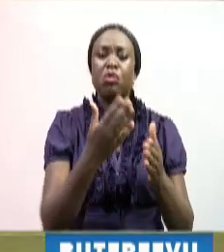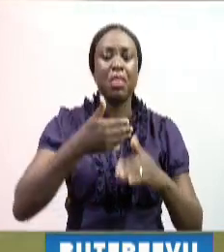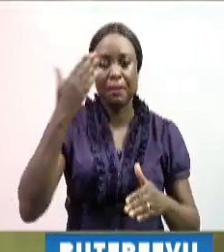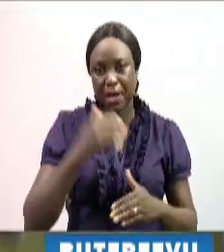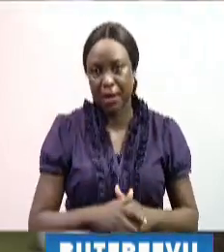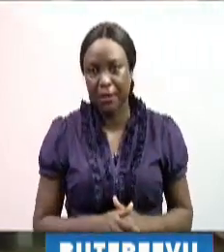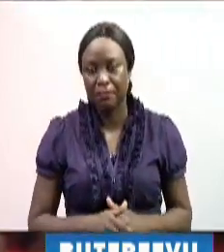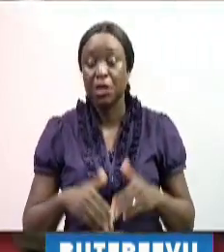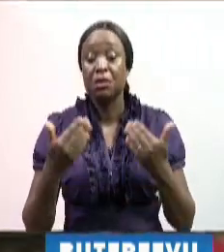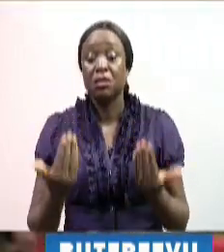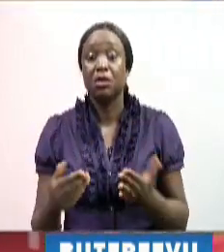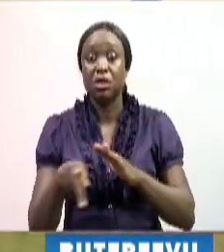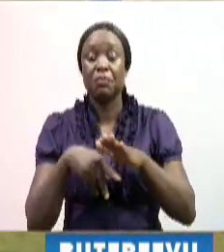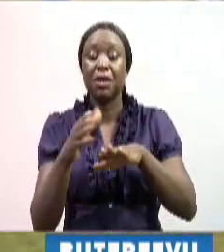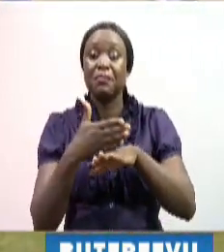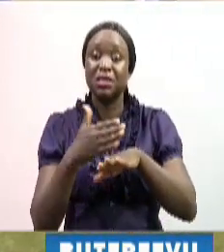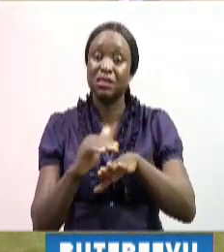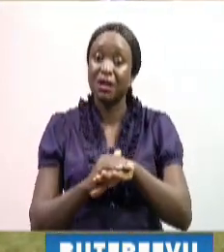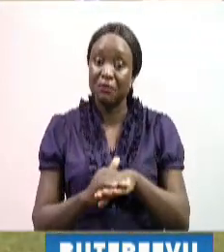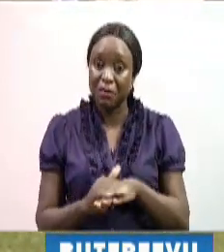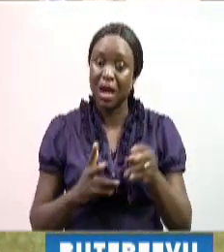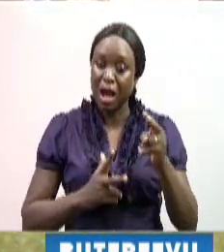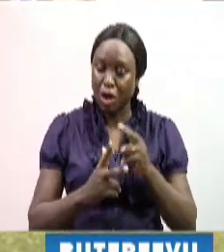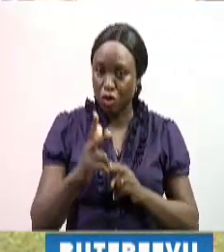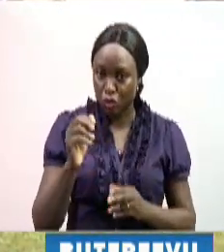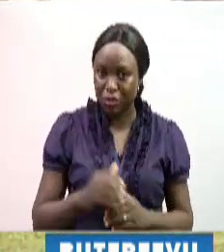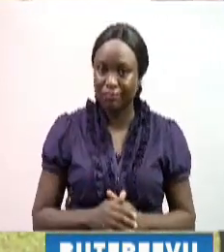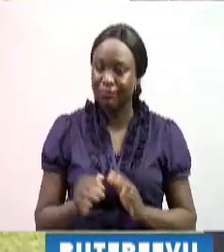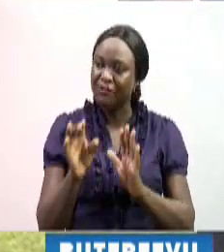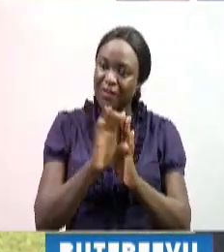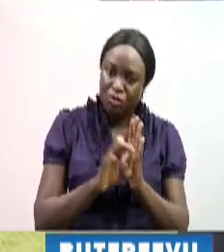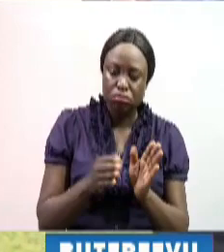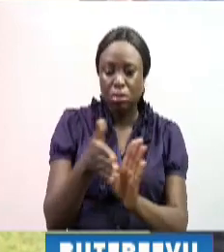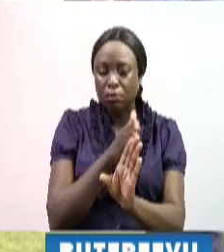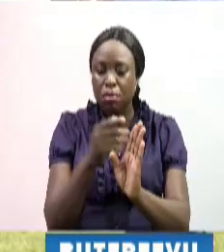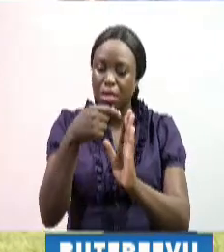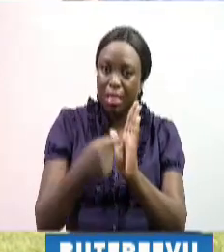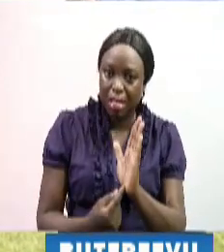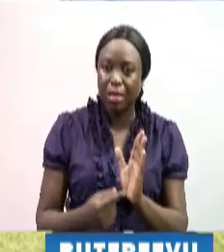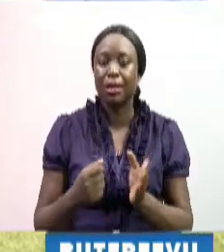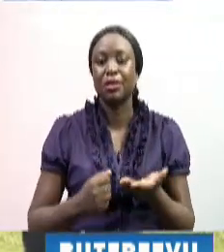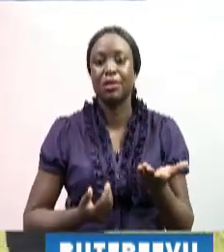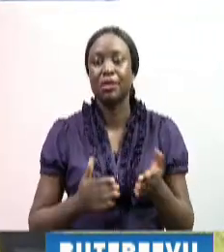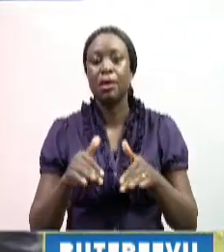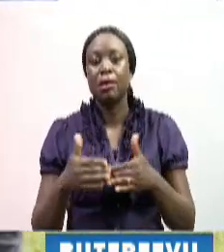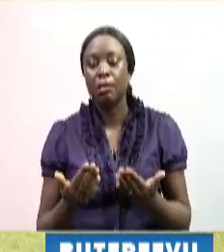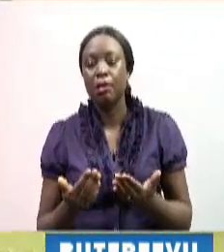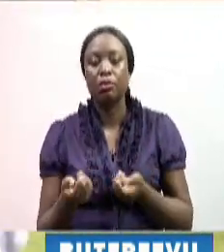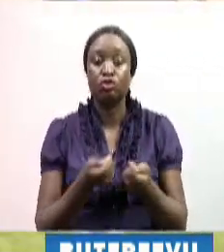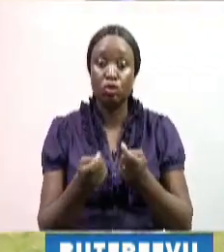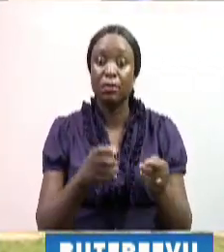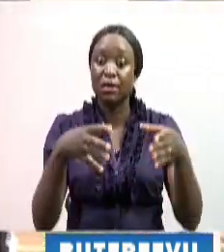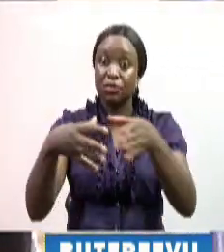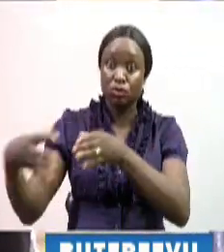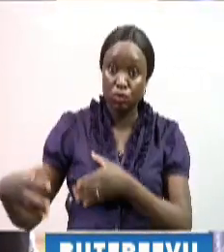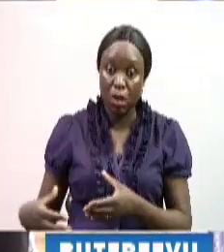Olwaleero Kamalabe wa Buganda Charles Peter Mayiga atongoza Ennambika ebibiina bino gye birina okutambulirako mwasinzidde n'asaba bano okukola emirimu